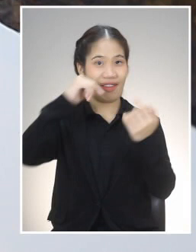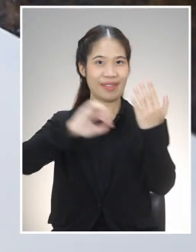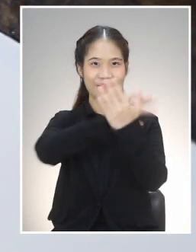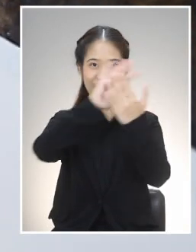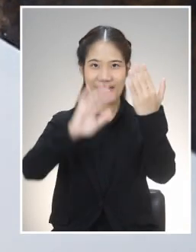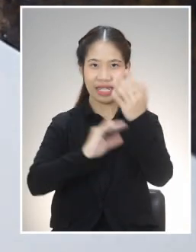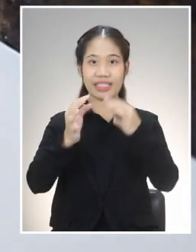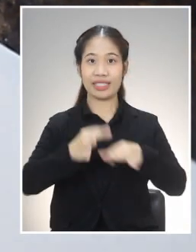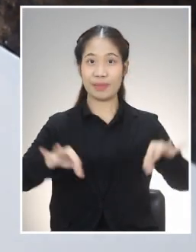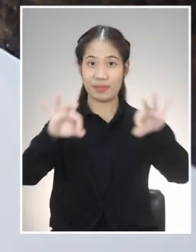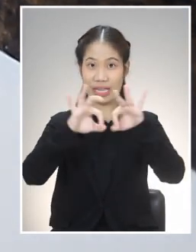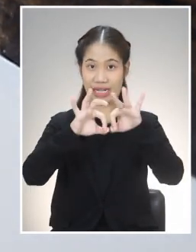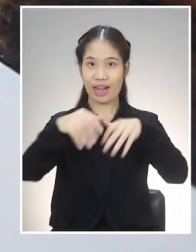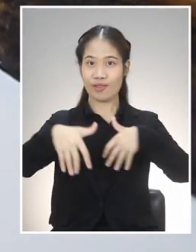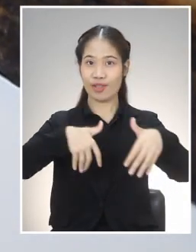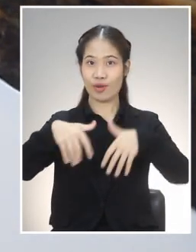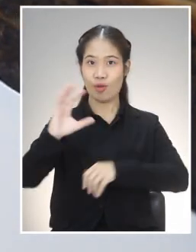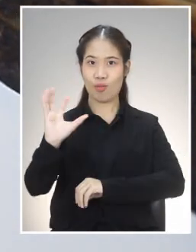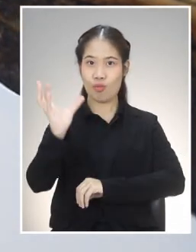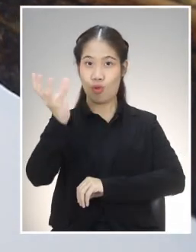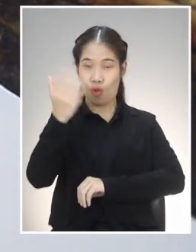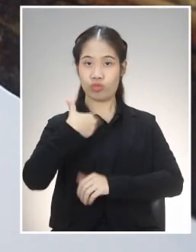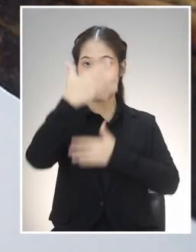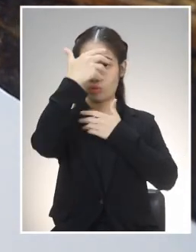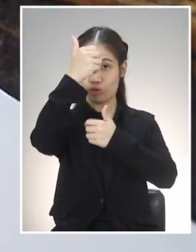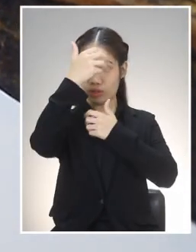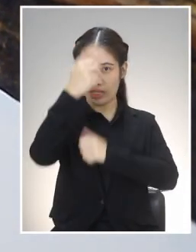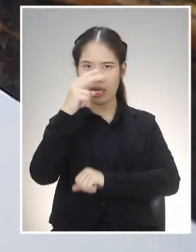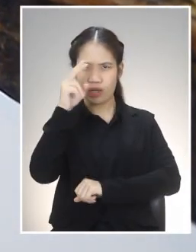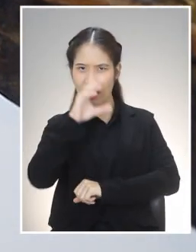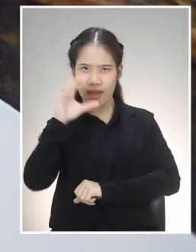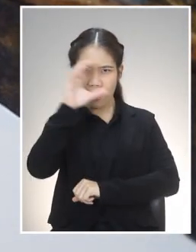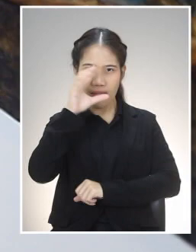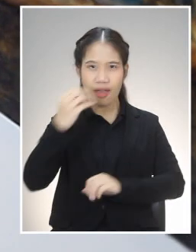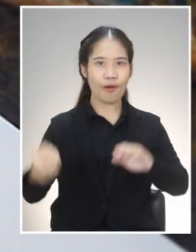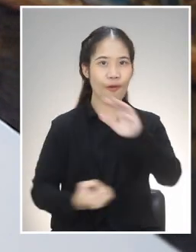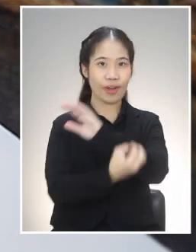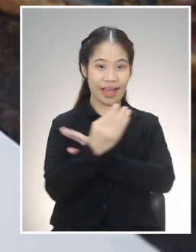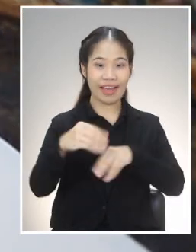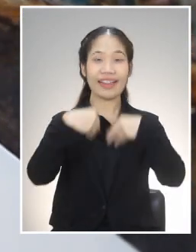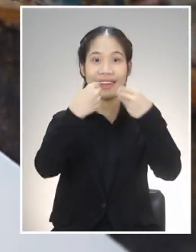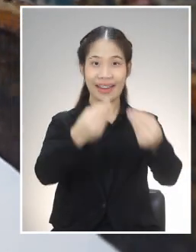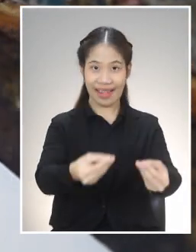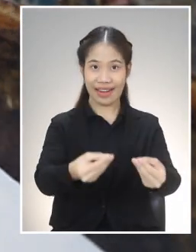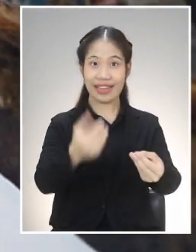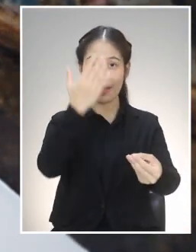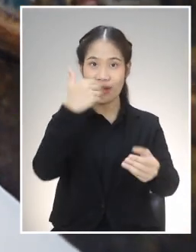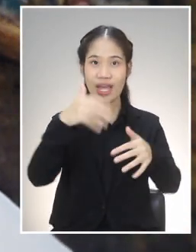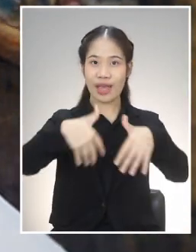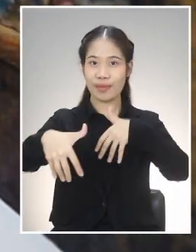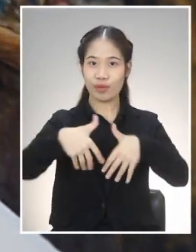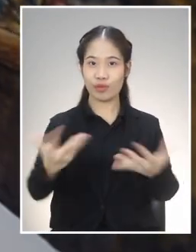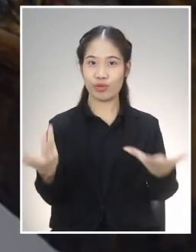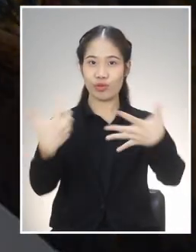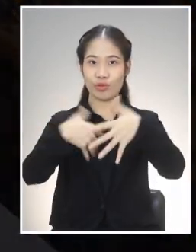พึงกระทำและสังคมโลกกลางให้ความสนใจและกลางมองหาโอกาสในการที่ทำให้คนเรานั้นอยู่ร่วมกันอย่างมีความ